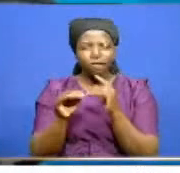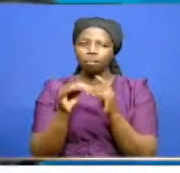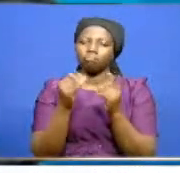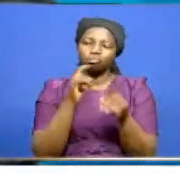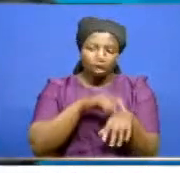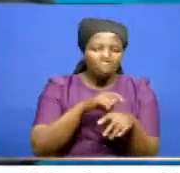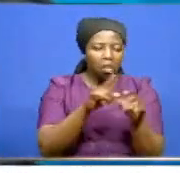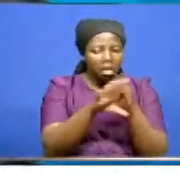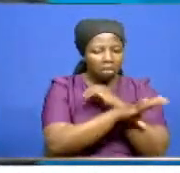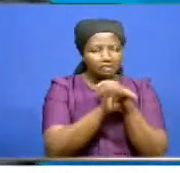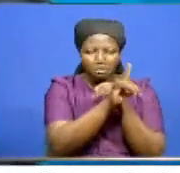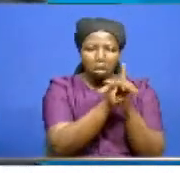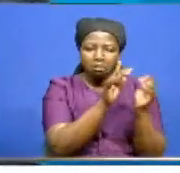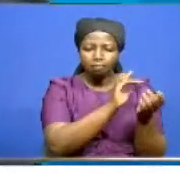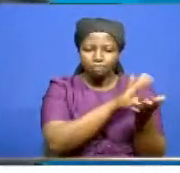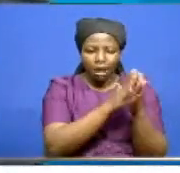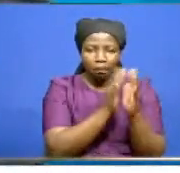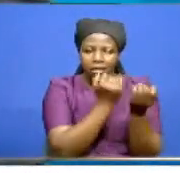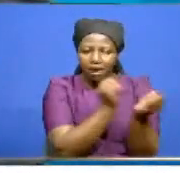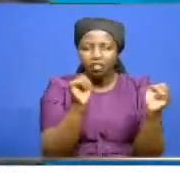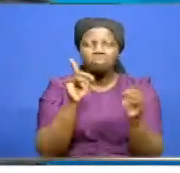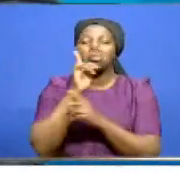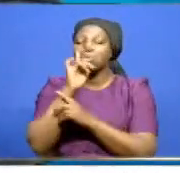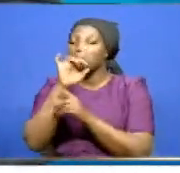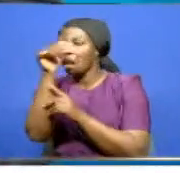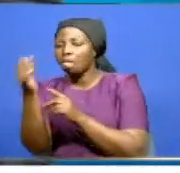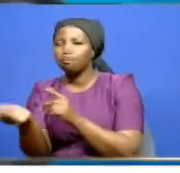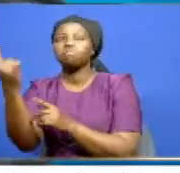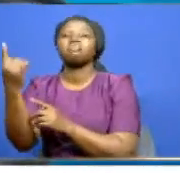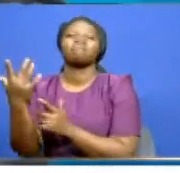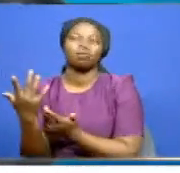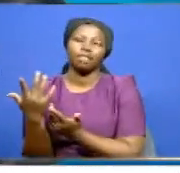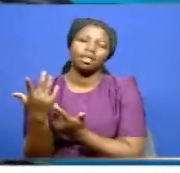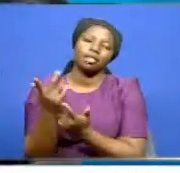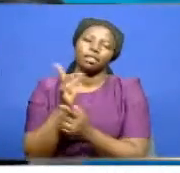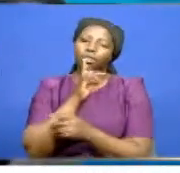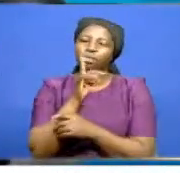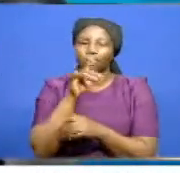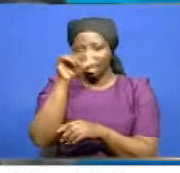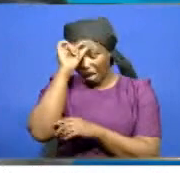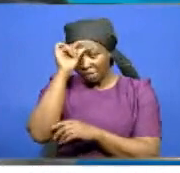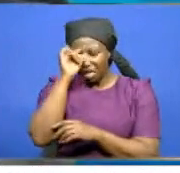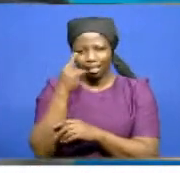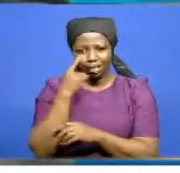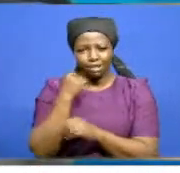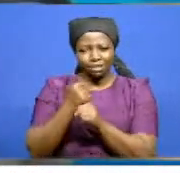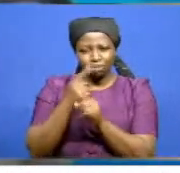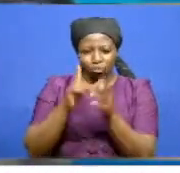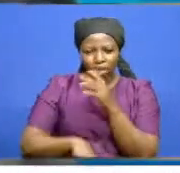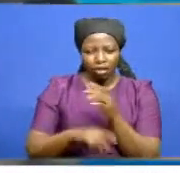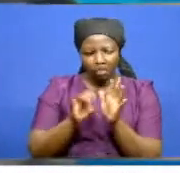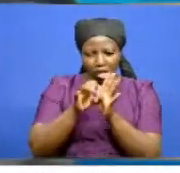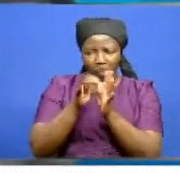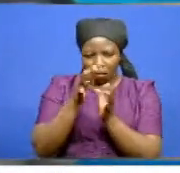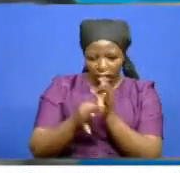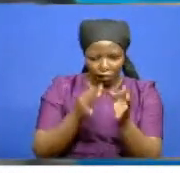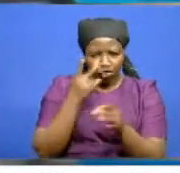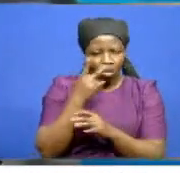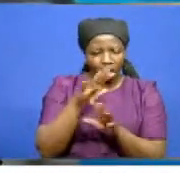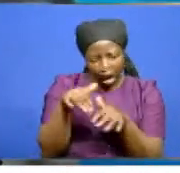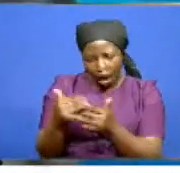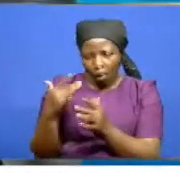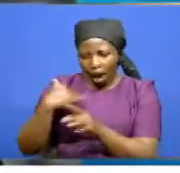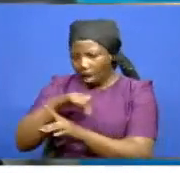So serikali imeweka sasa, ukiangalia vile tulikuwa tunagongwa na magaidi kutoka the coastal border,